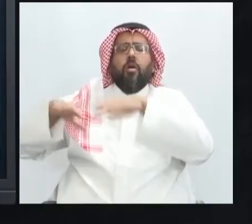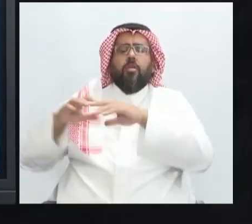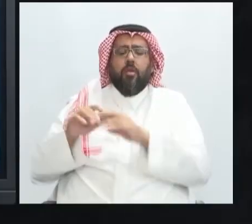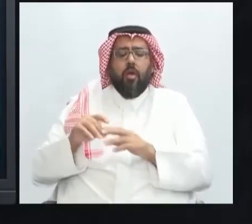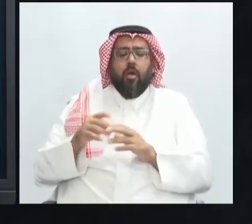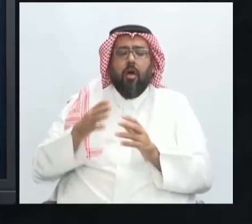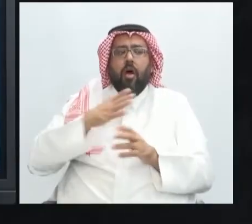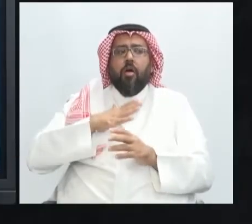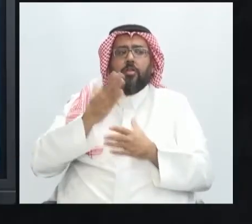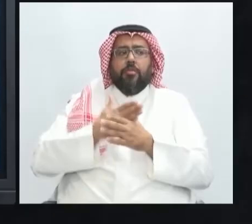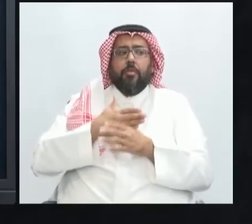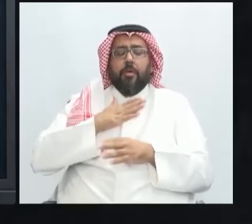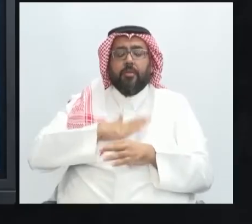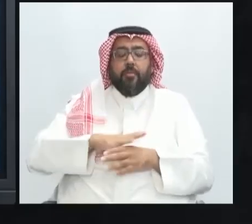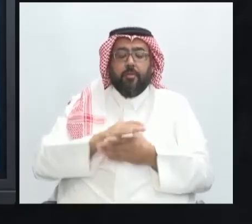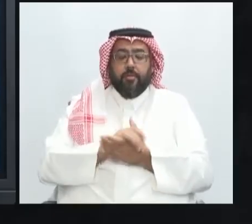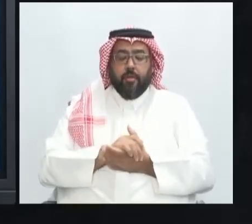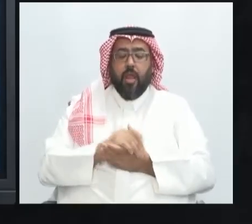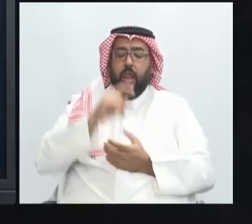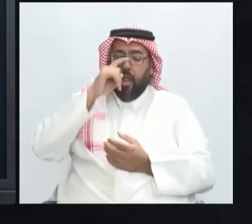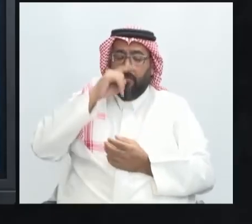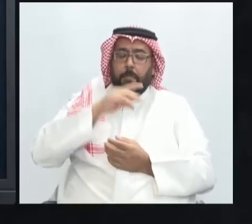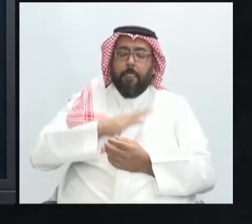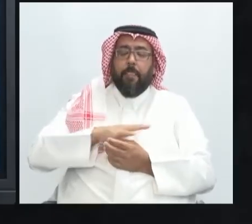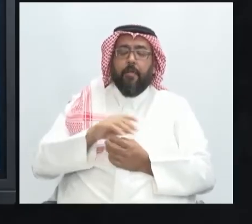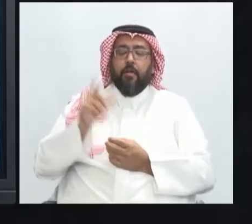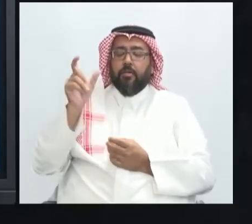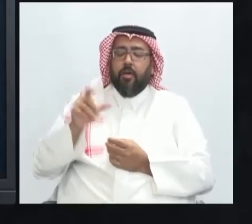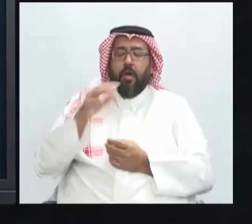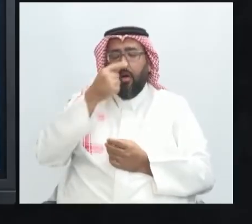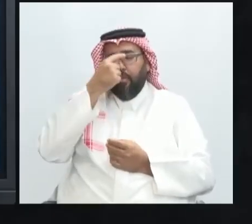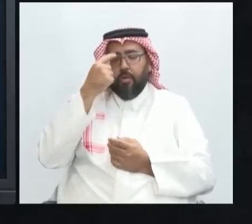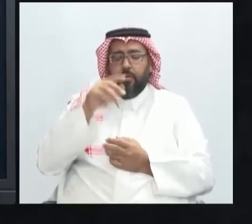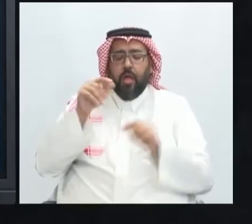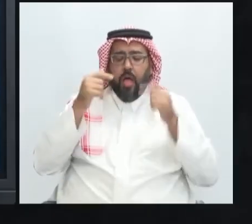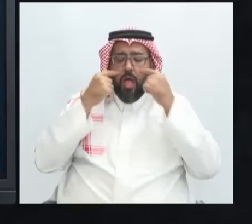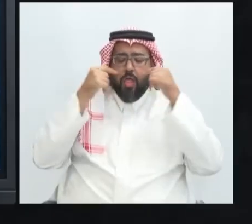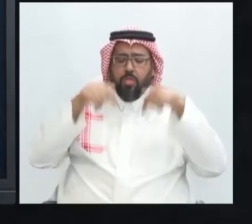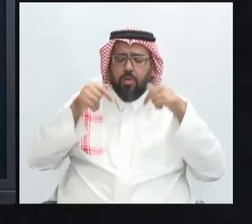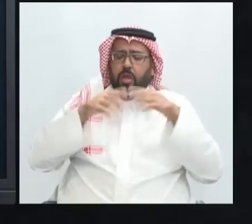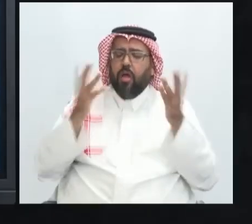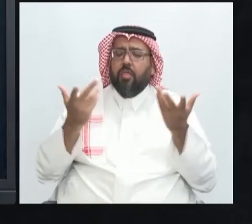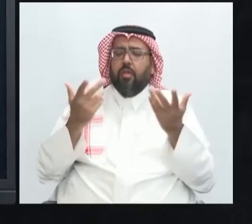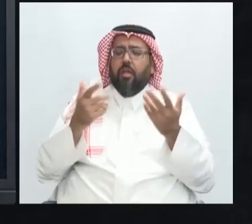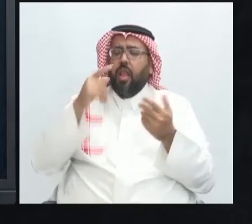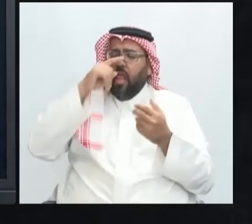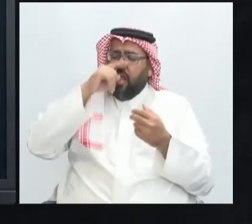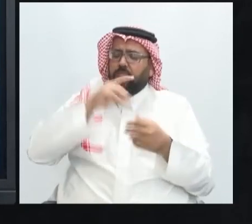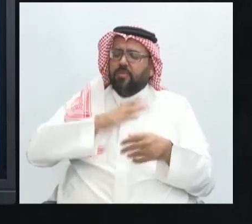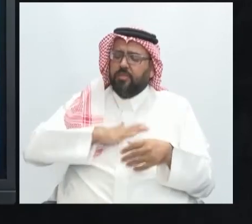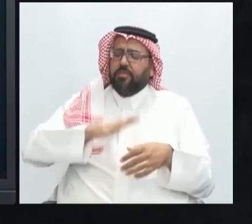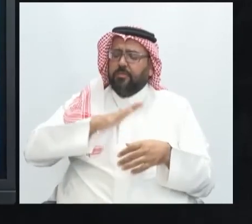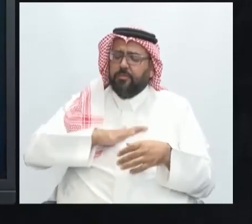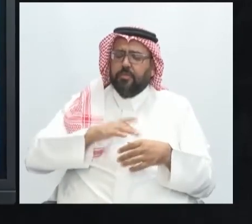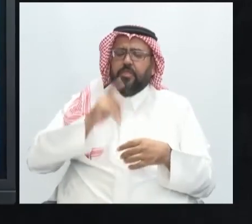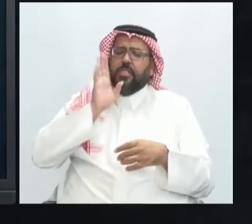للصابرين لذلك يا ابنائي نصبر ياتي الانسان ما ياتيه وهذه الدنيا وهذه حالها لابد من الصبر الصبر